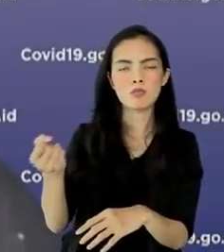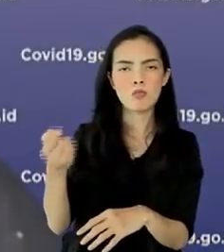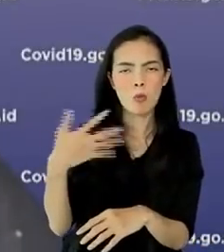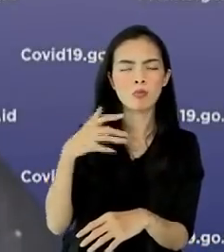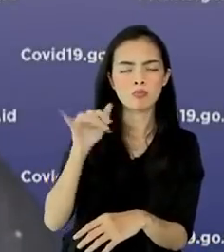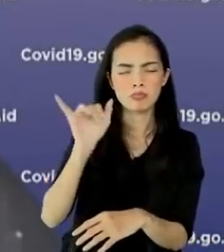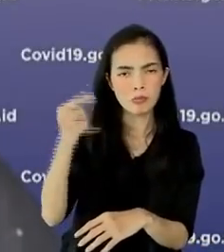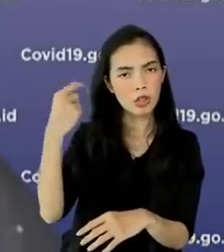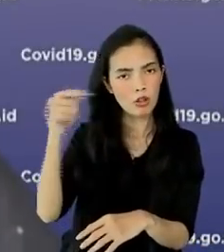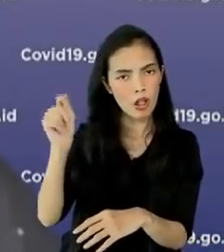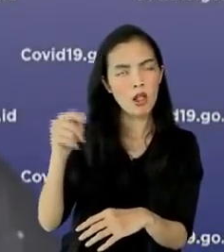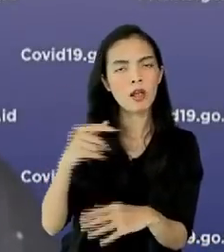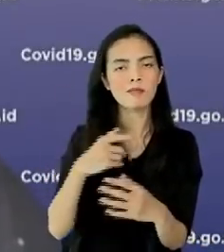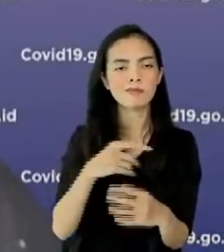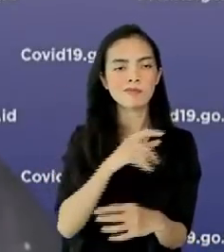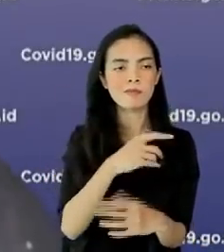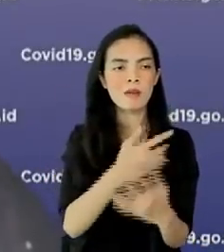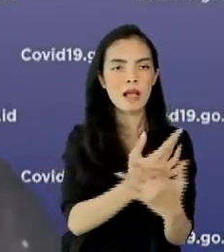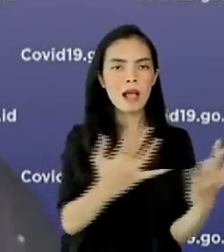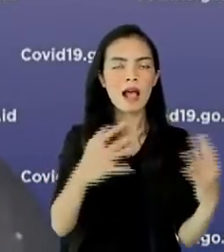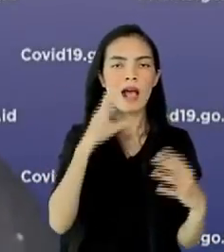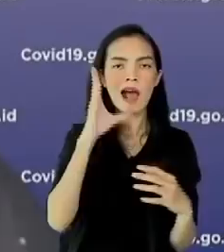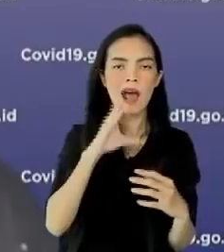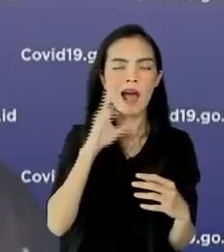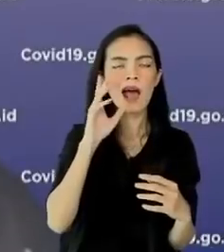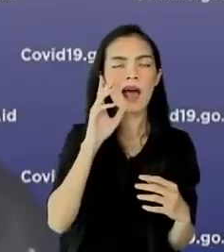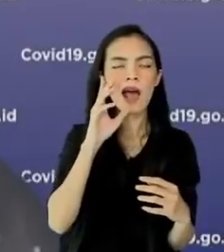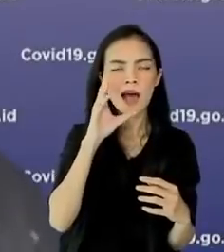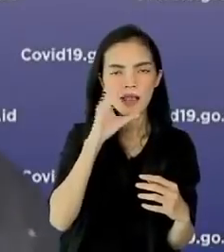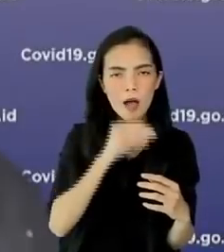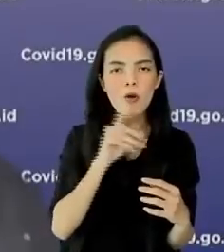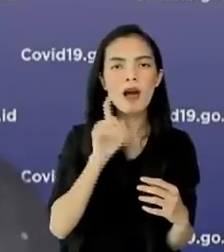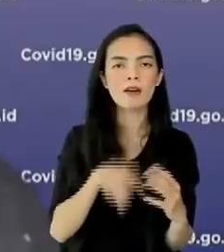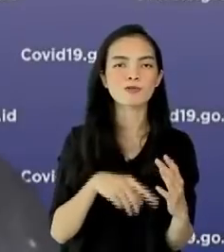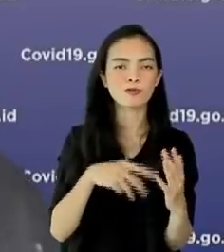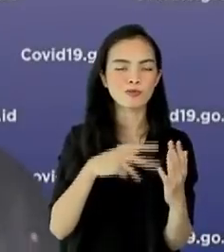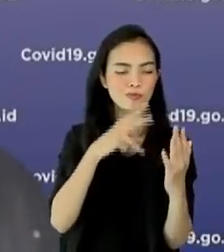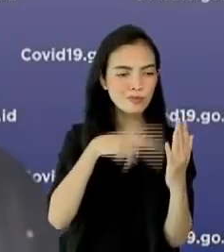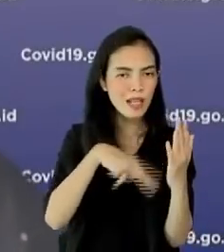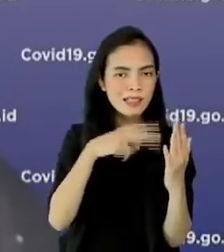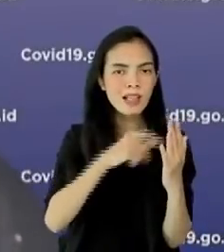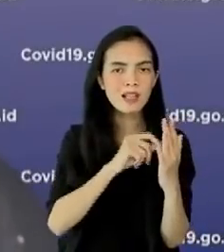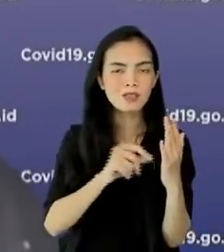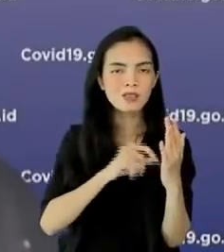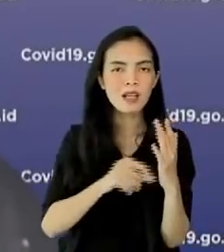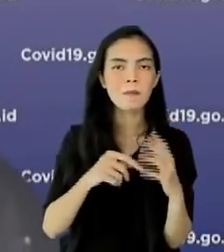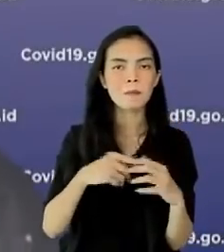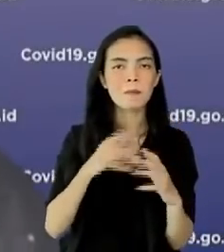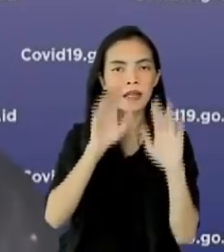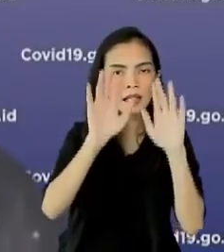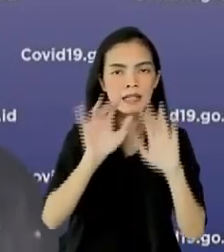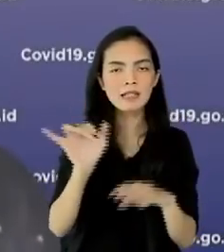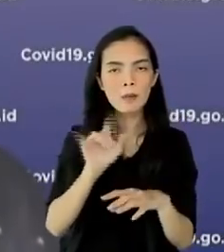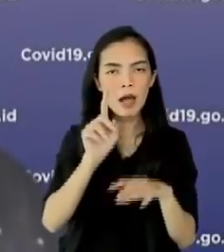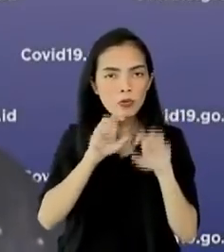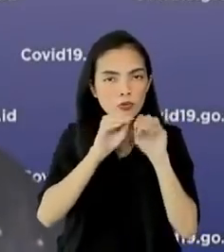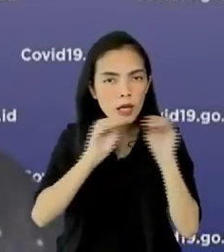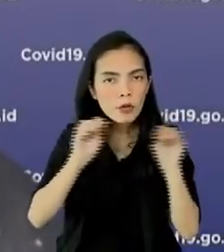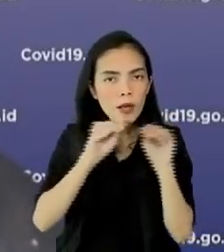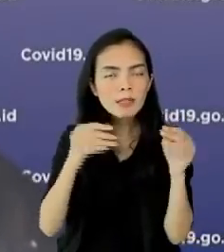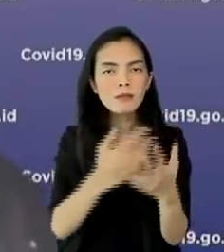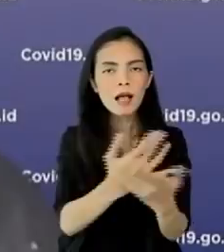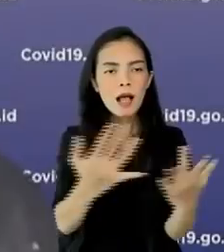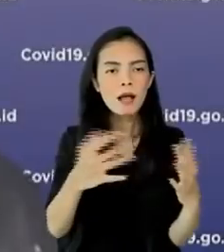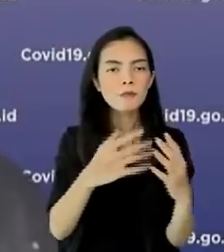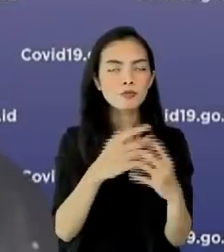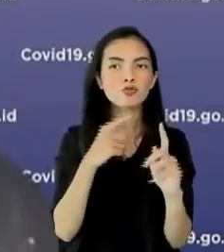meng-highlight masyarakat juga harus lebih banyak diedukasi, media juga berperan untuk mengedukasi masyarakat agar paham kapan harus pergi